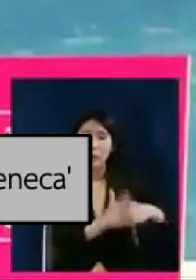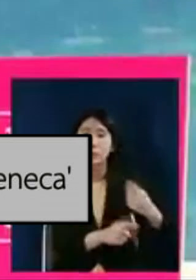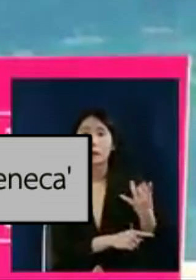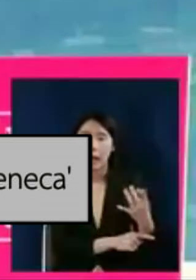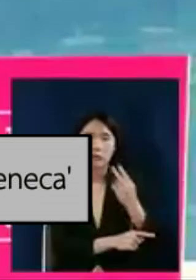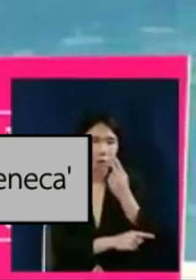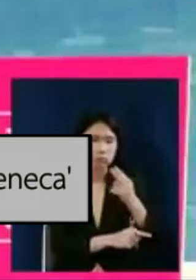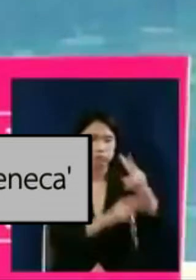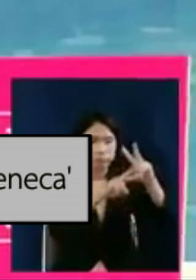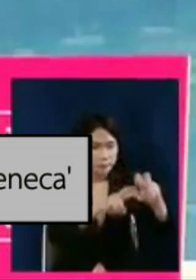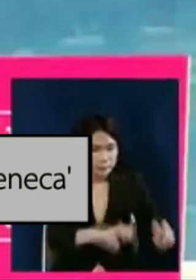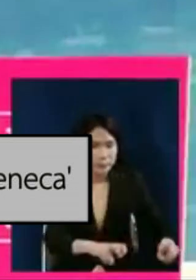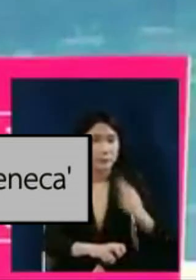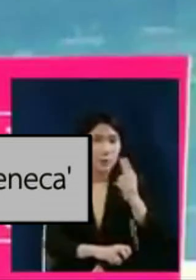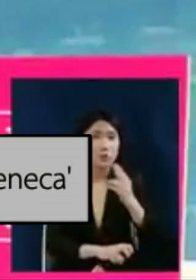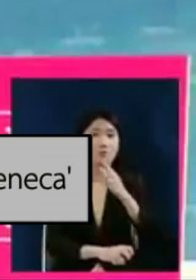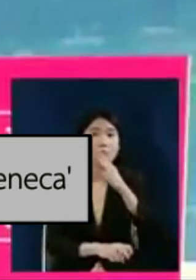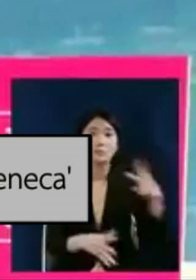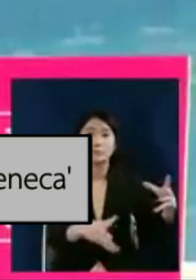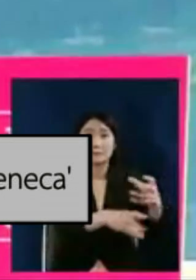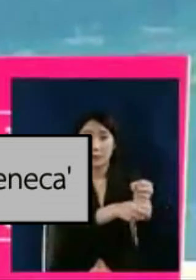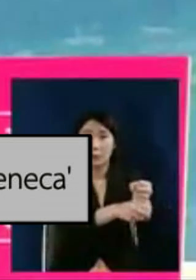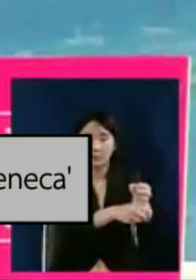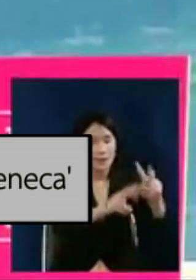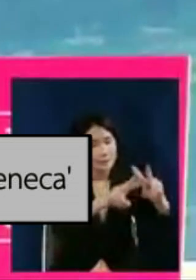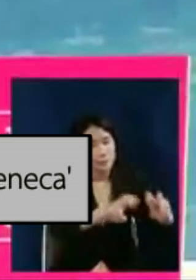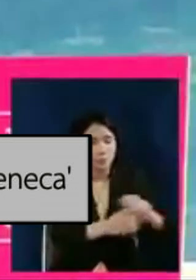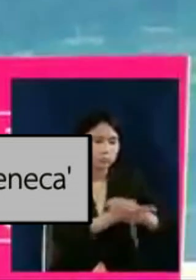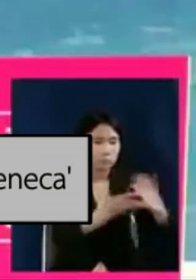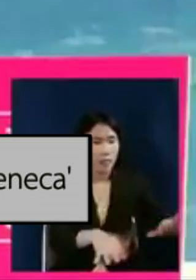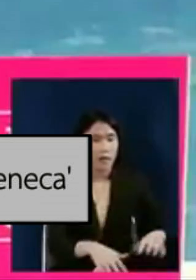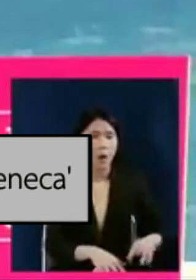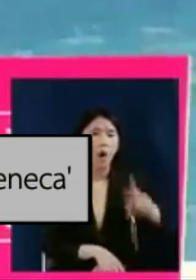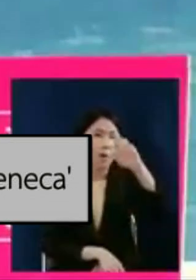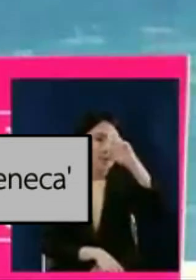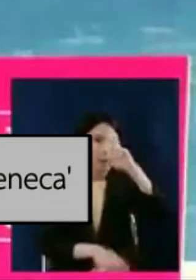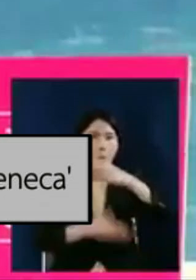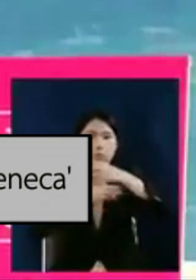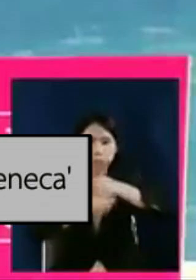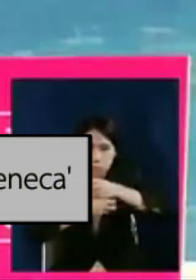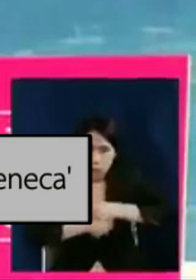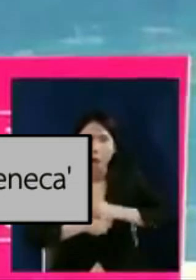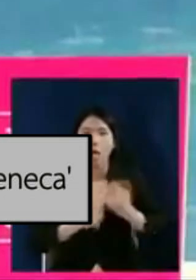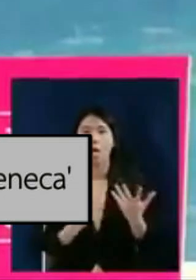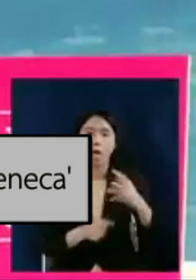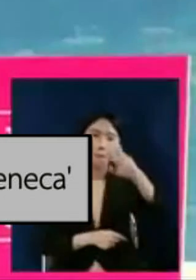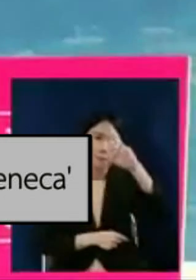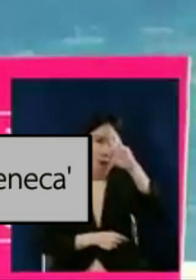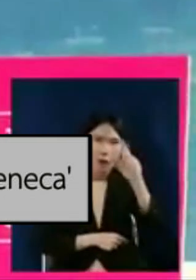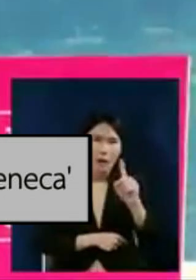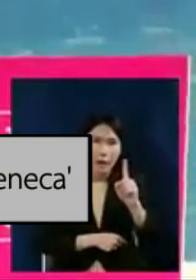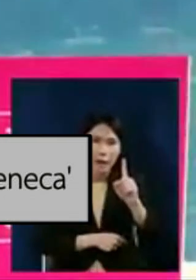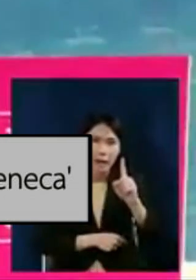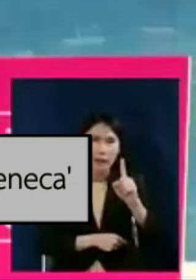ผมก็กดออกมาถ้าสมมติผลเปิดออกมาว่าเป็นโรคจะลาเป็นโรคที่ในสถาน